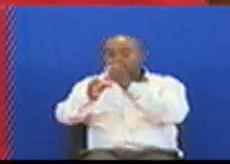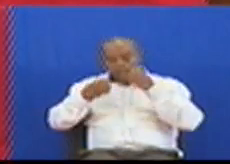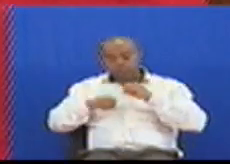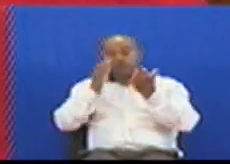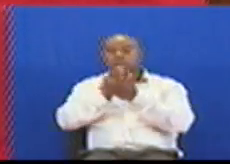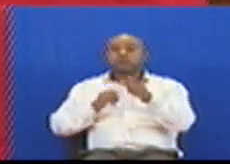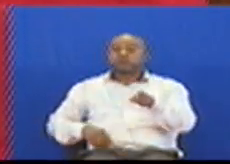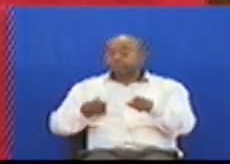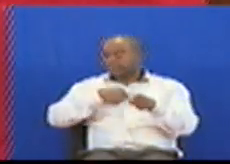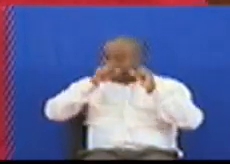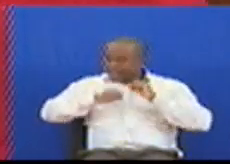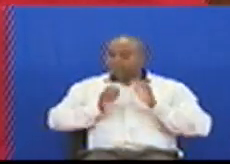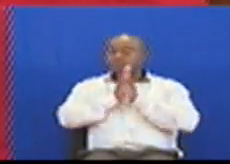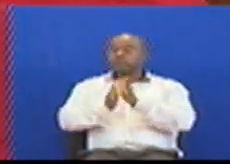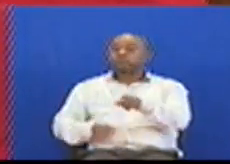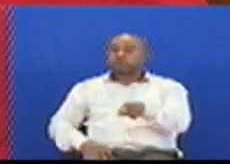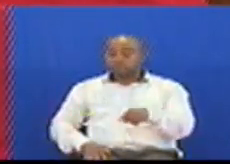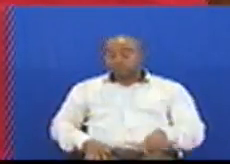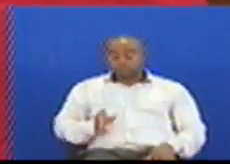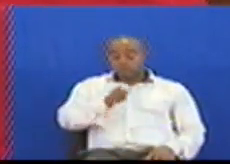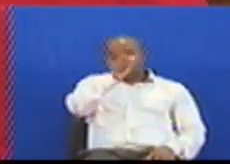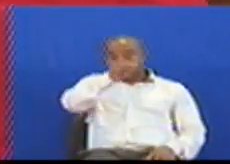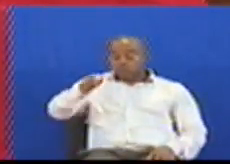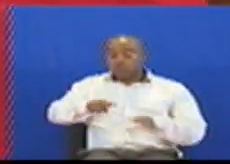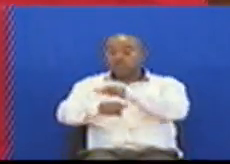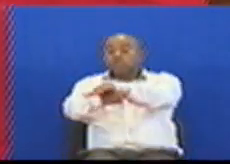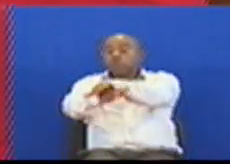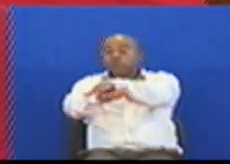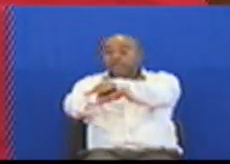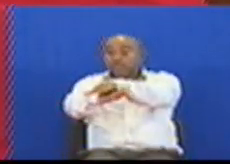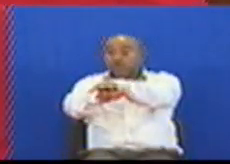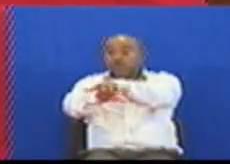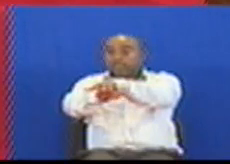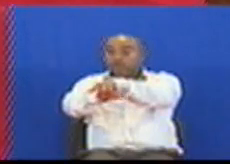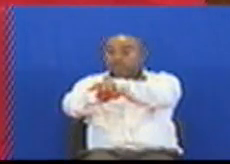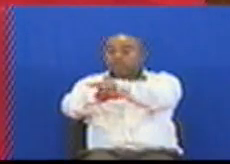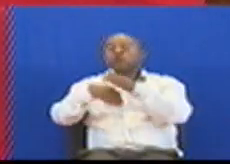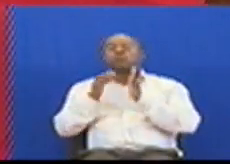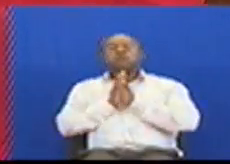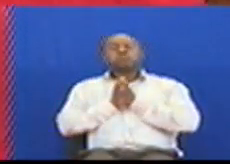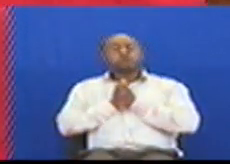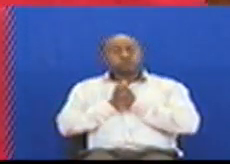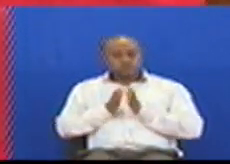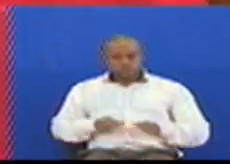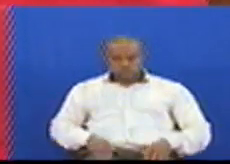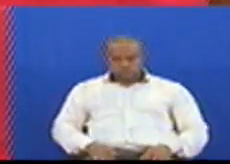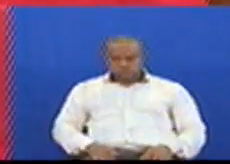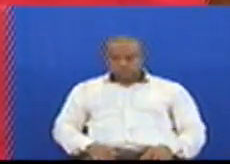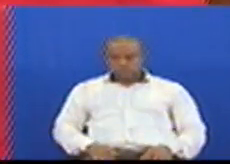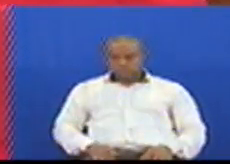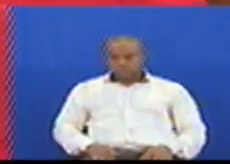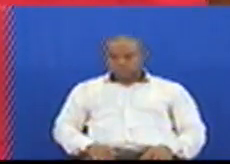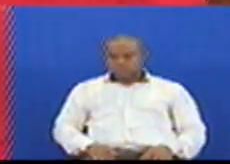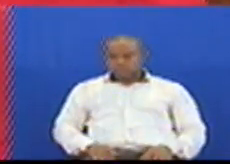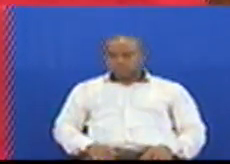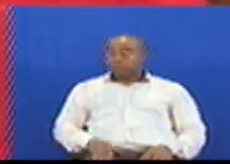kumshukuru. Na wananchi wa Ukerewe wanamshukuru, wanampongeza sana. Mheshimiwa Waziri, naomba ufikishe salamu